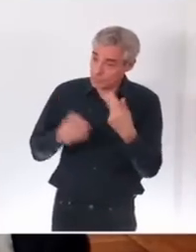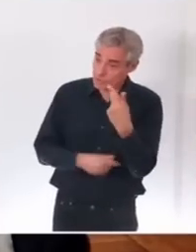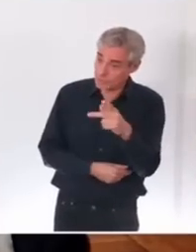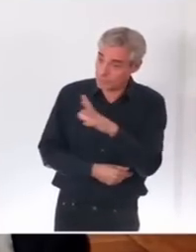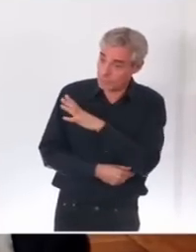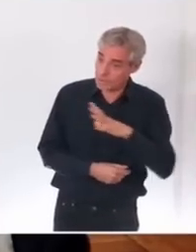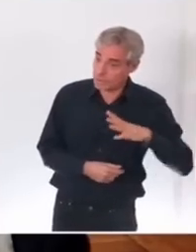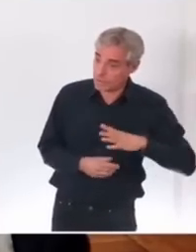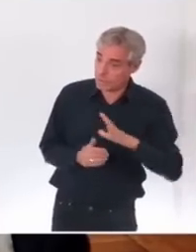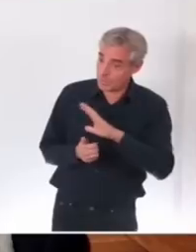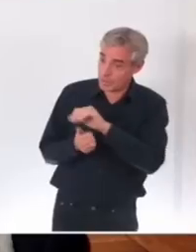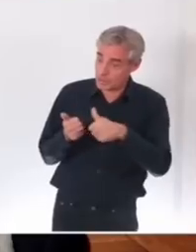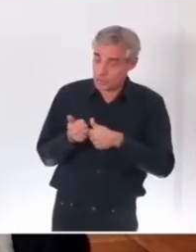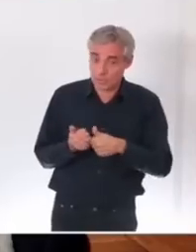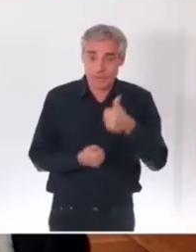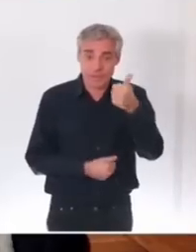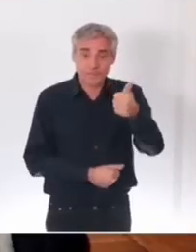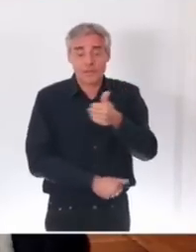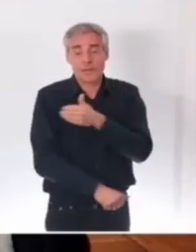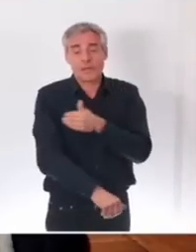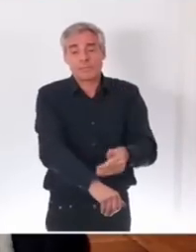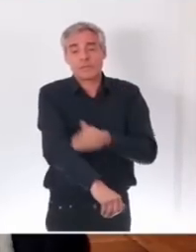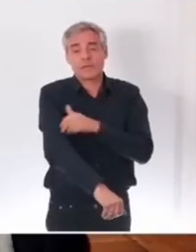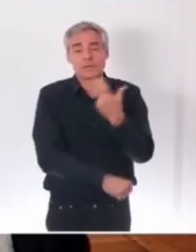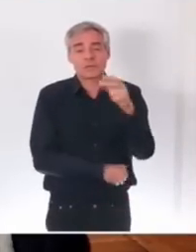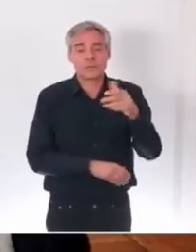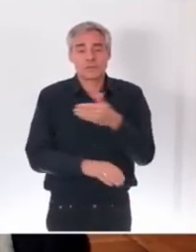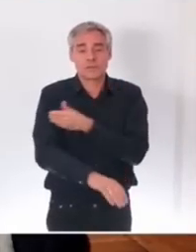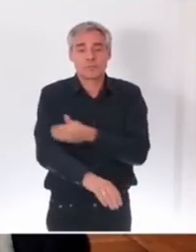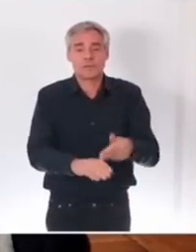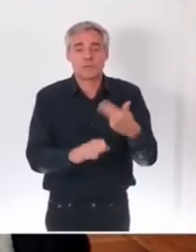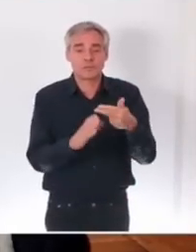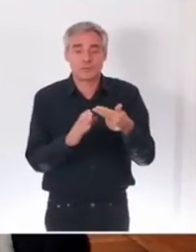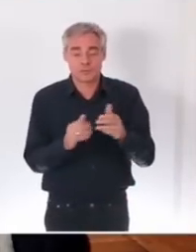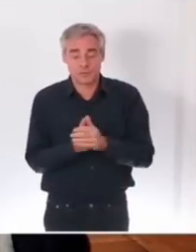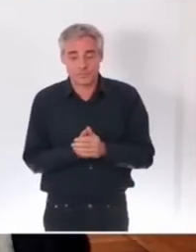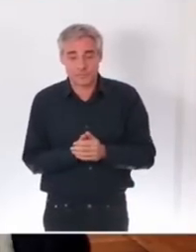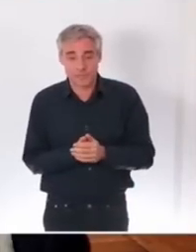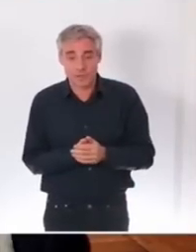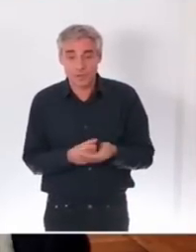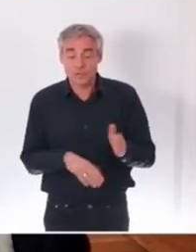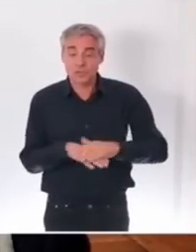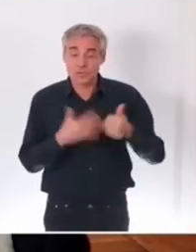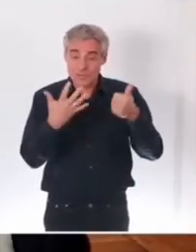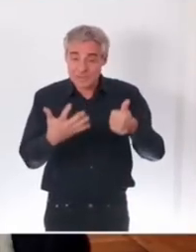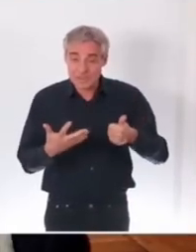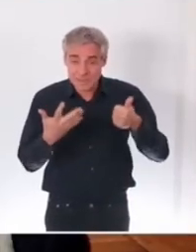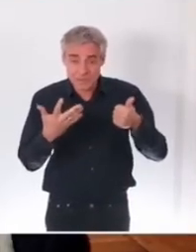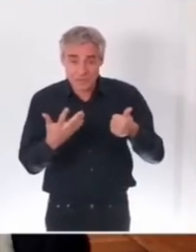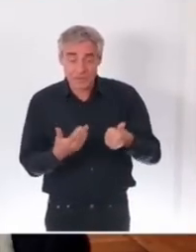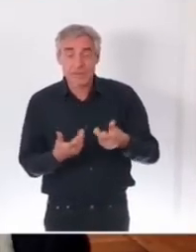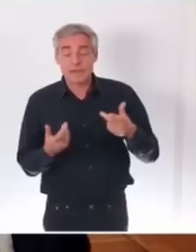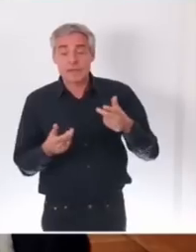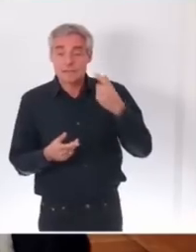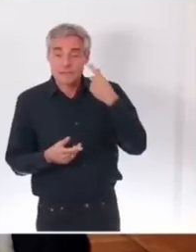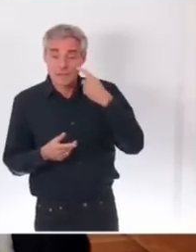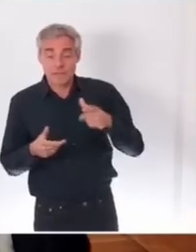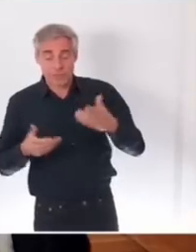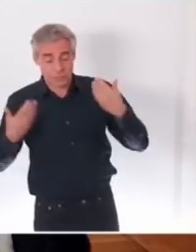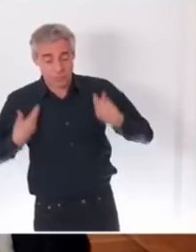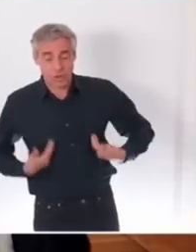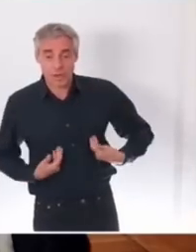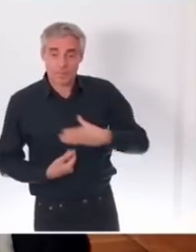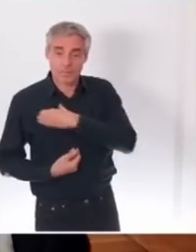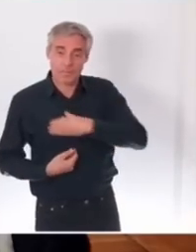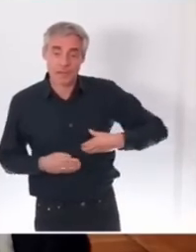chiffres. 1,3 milliard d'euros en 6 ans. 1 milliard, ça c'est l'époque Juppé-Florian, 223